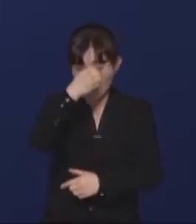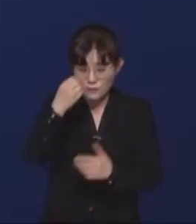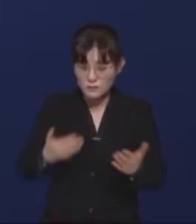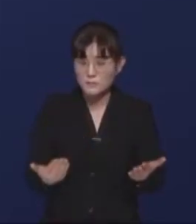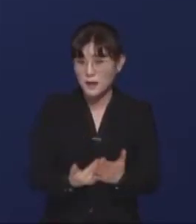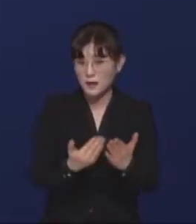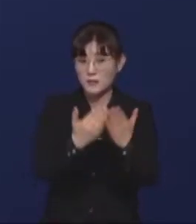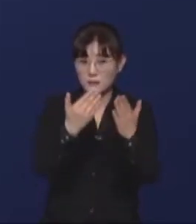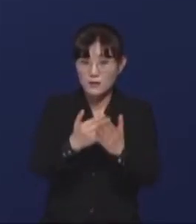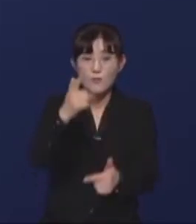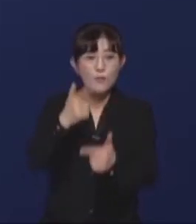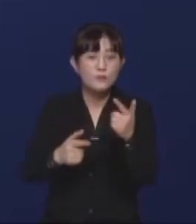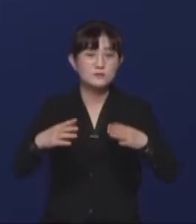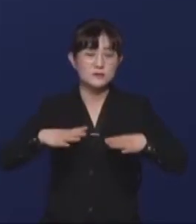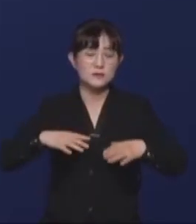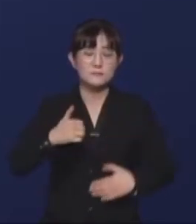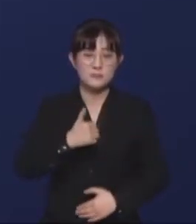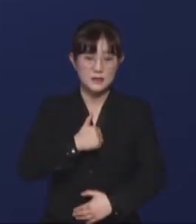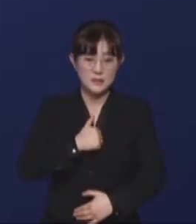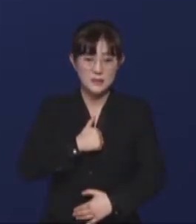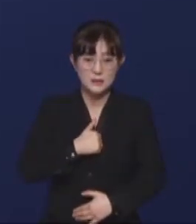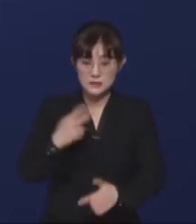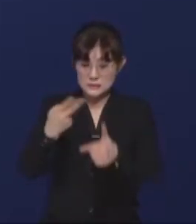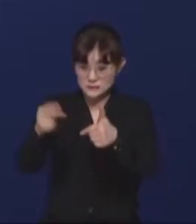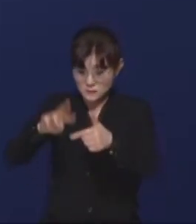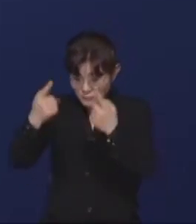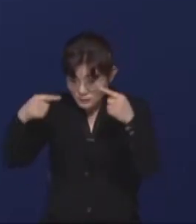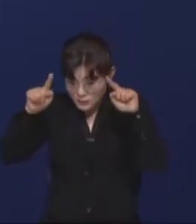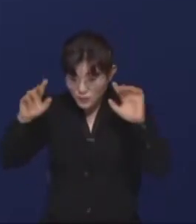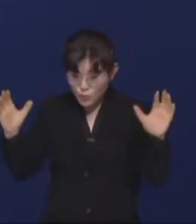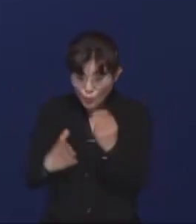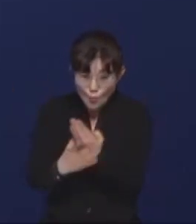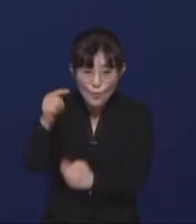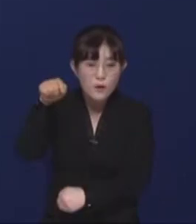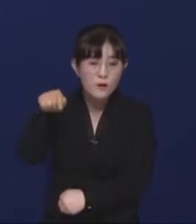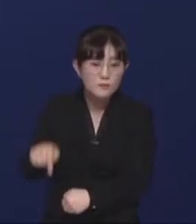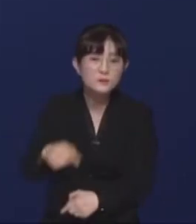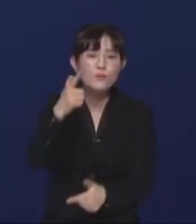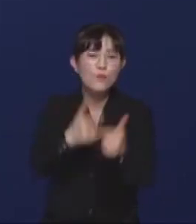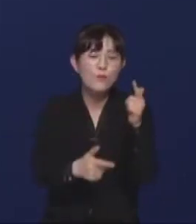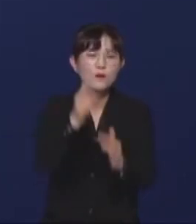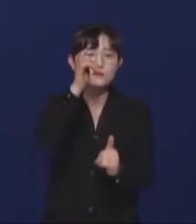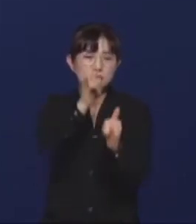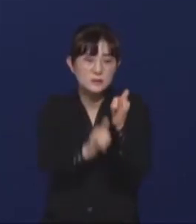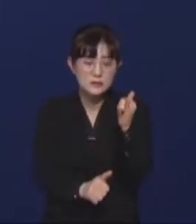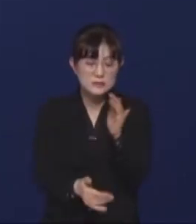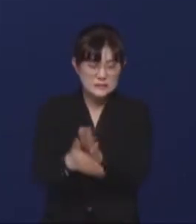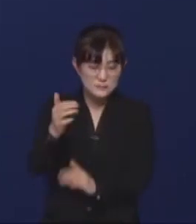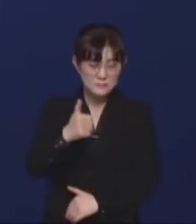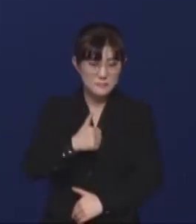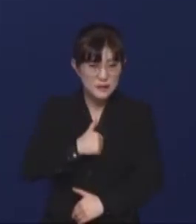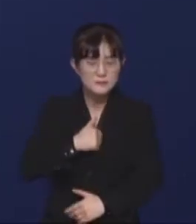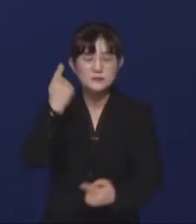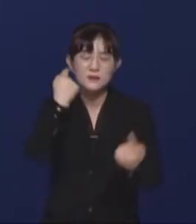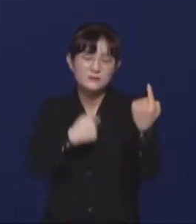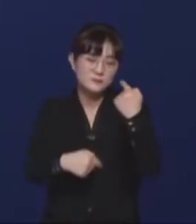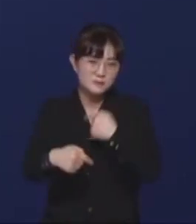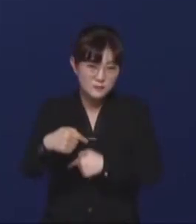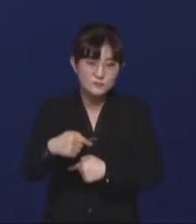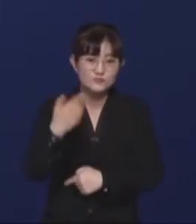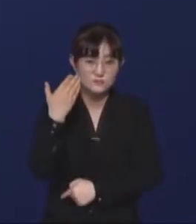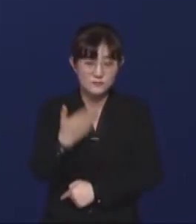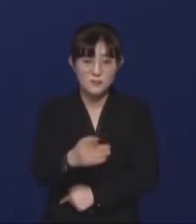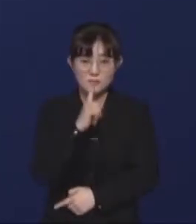목포의 자랑이자 자부심이라며, 인천대와 통합은 목포의 역사와 시민의 자부심에 큰 상처를 주는